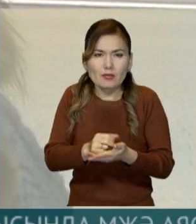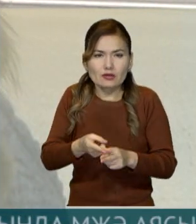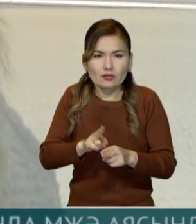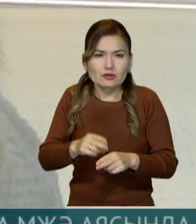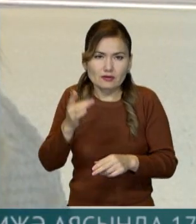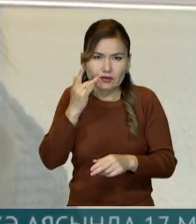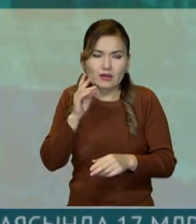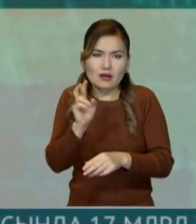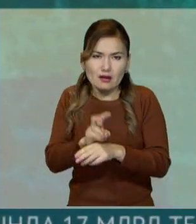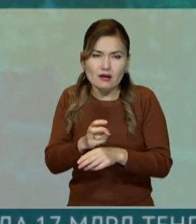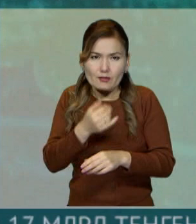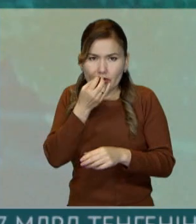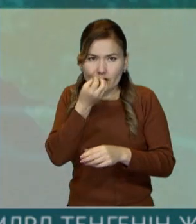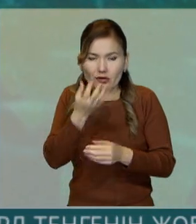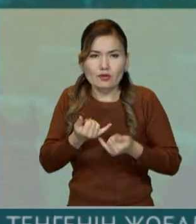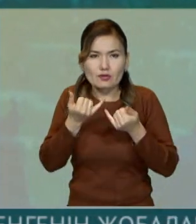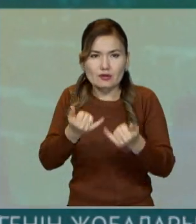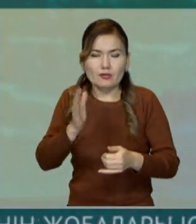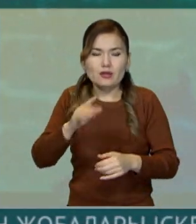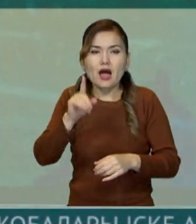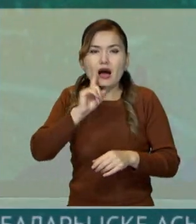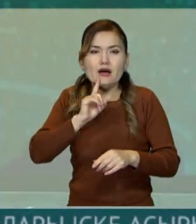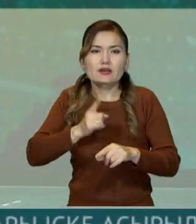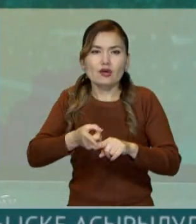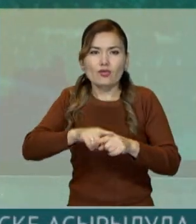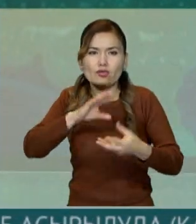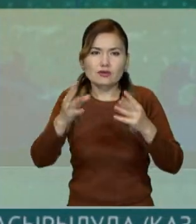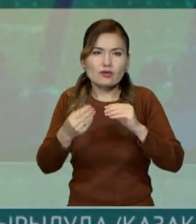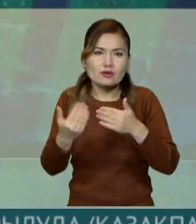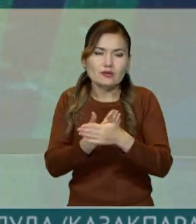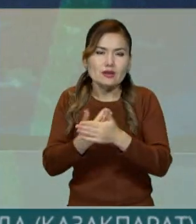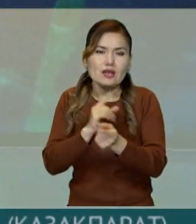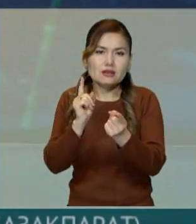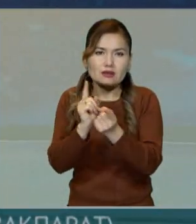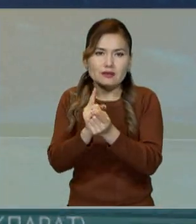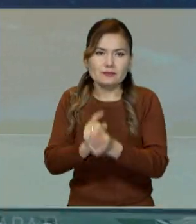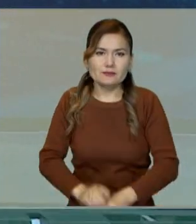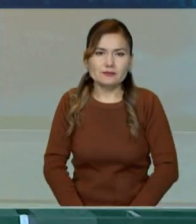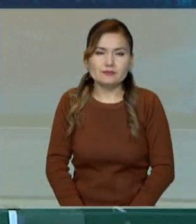ойлаймын. Жаңалықтар легін арнамыздың сайтынан да көре аласыздар. Жүздескенше ағайын.